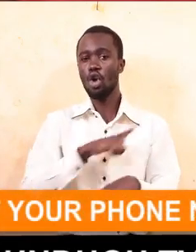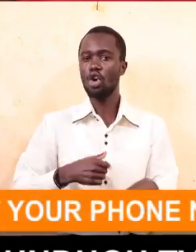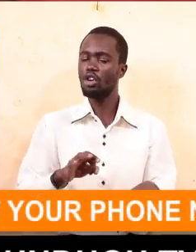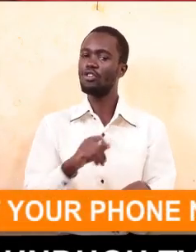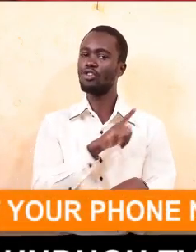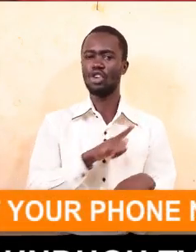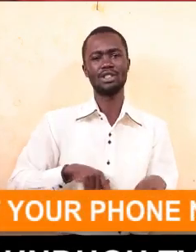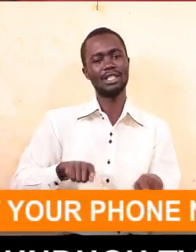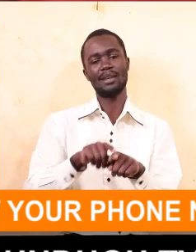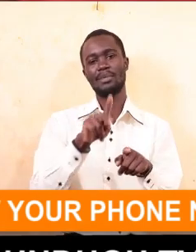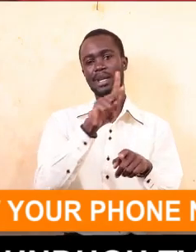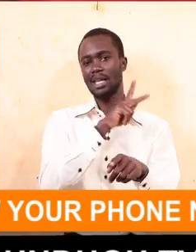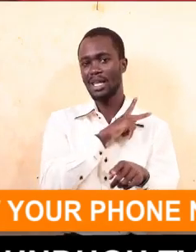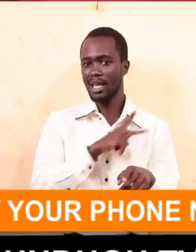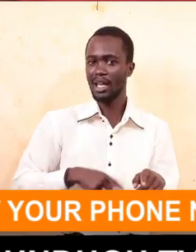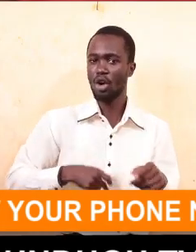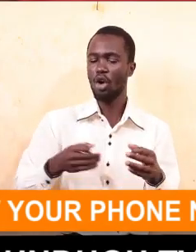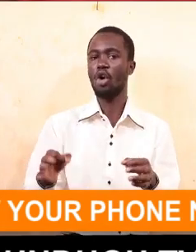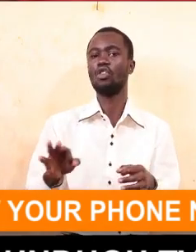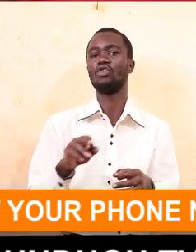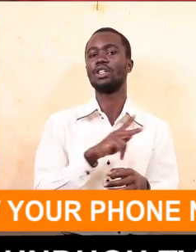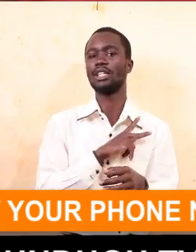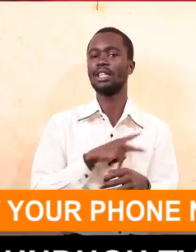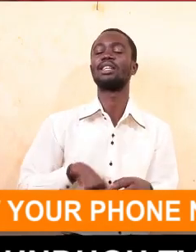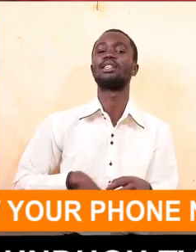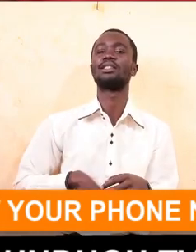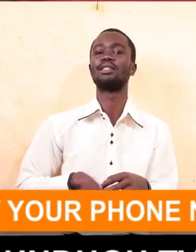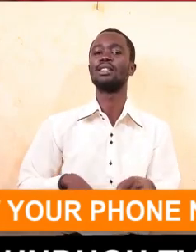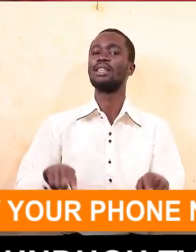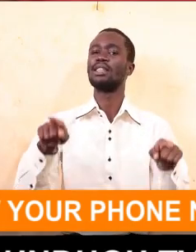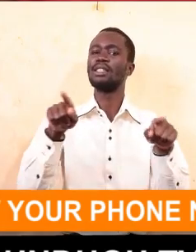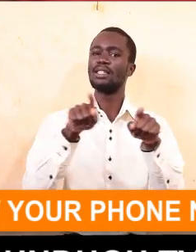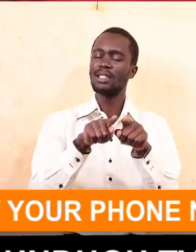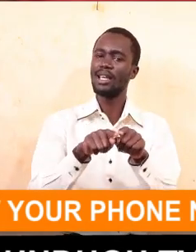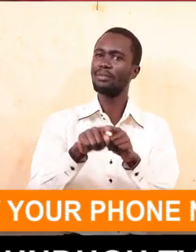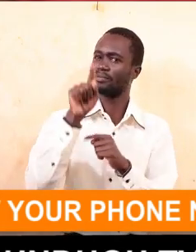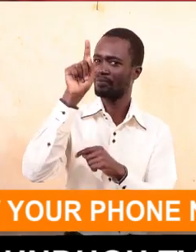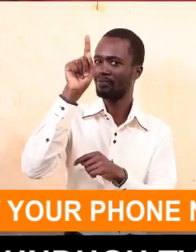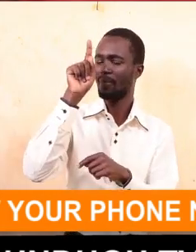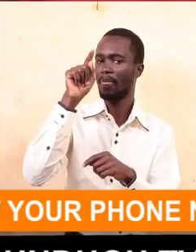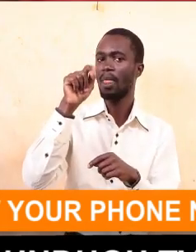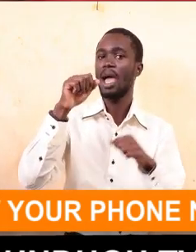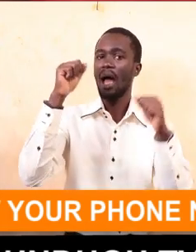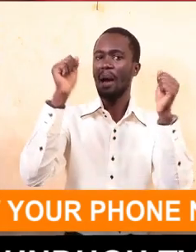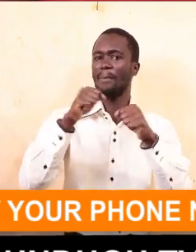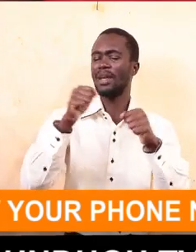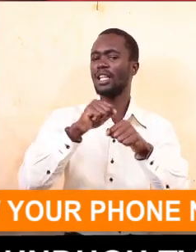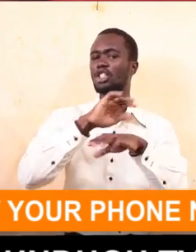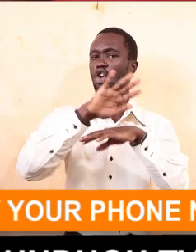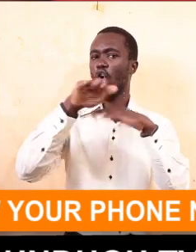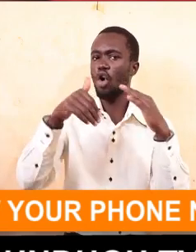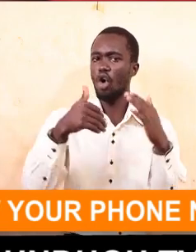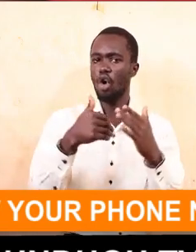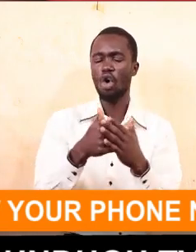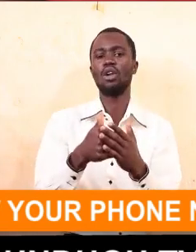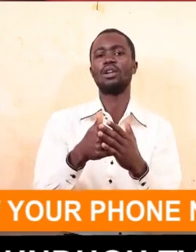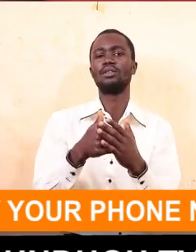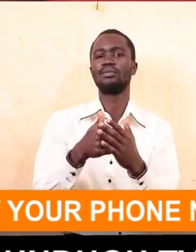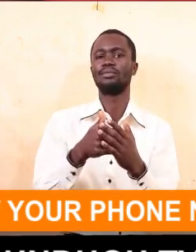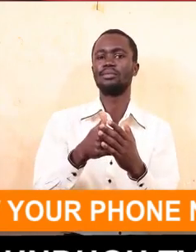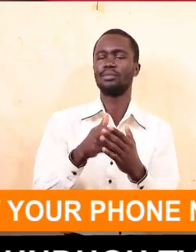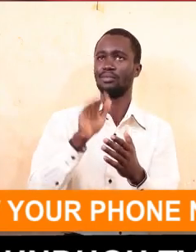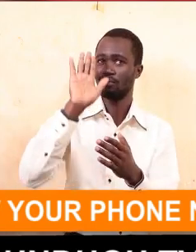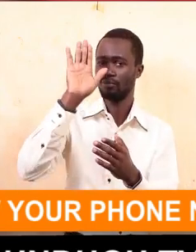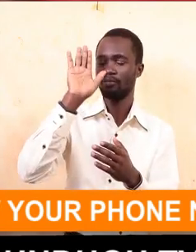mfalme wa wafalme, na yeye ndiye mwenye uwezo wote na nguvu juu ya kila